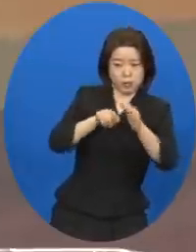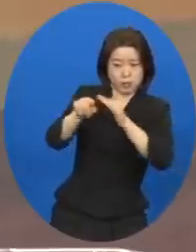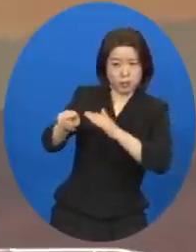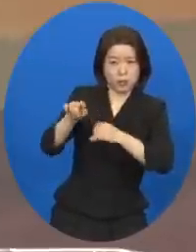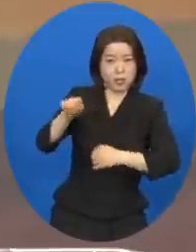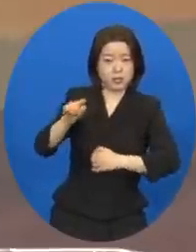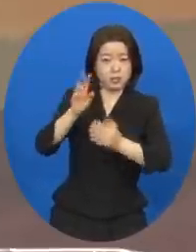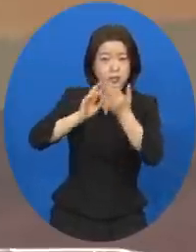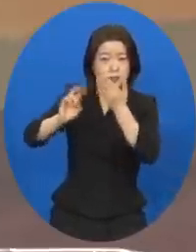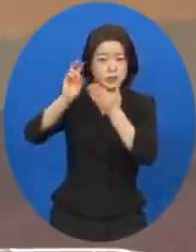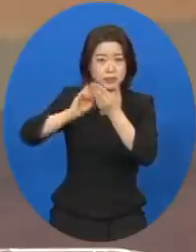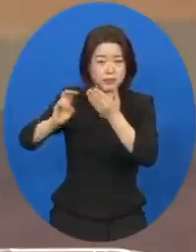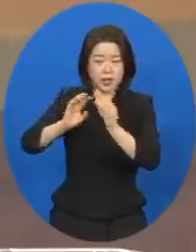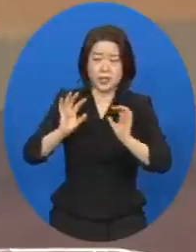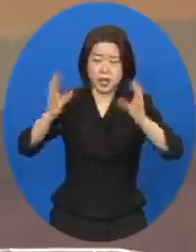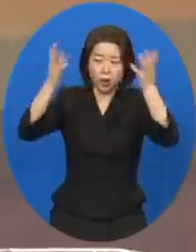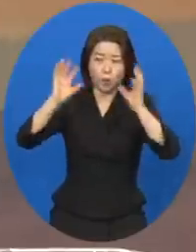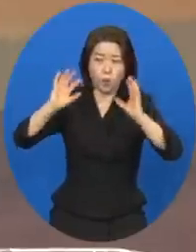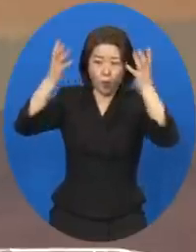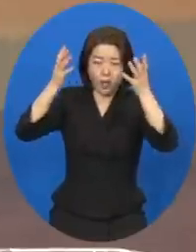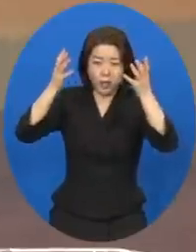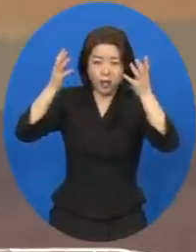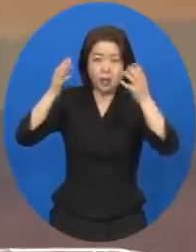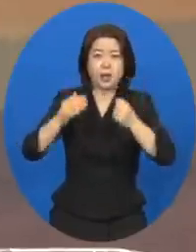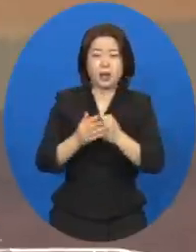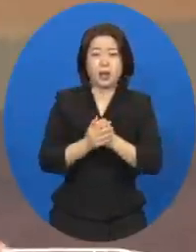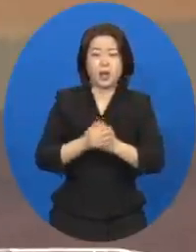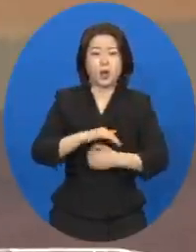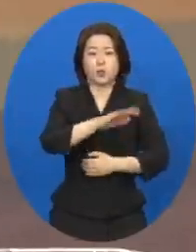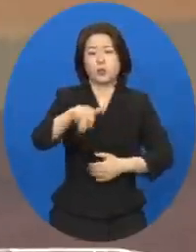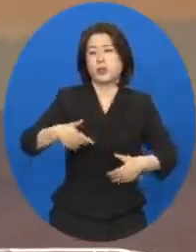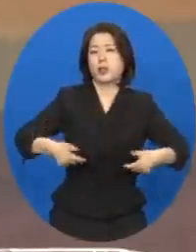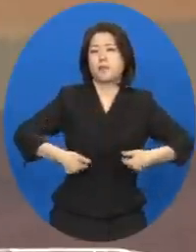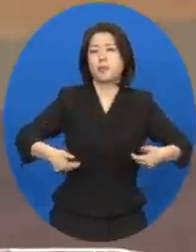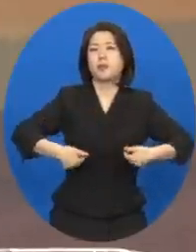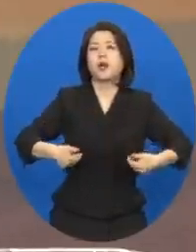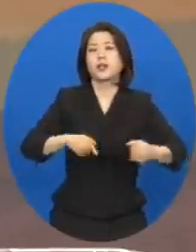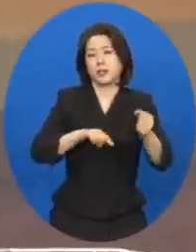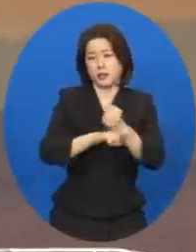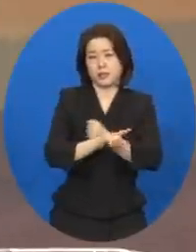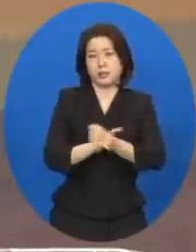그 환호성과 찬양이 있어야 한다는 뜻이잖아요.